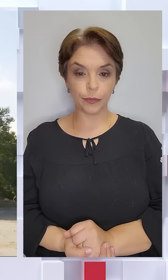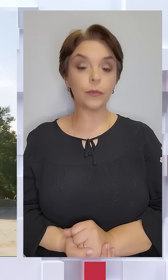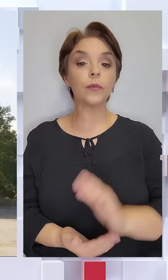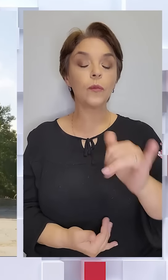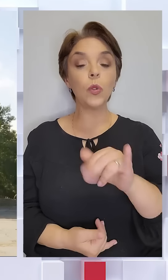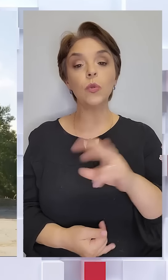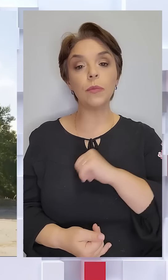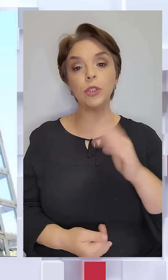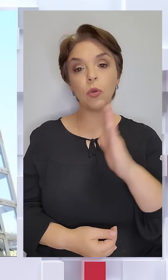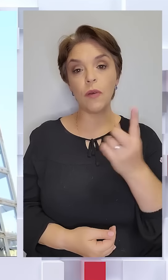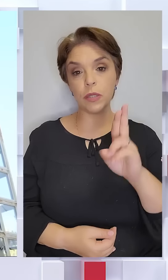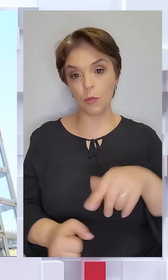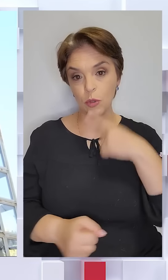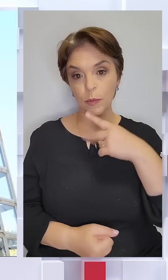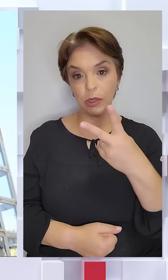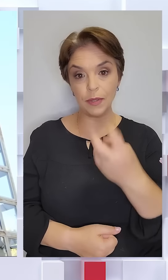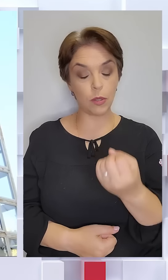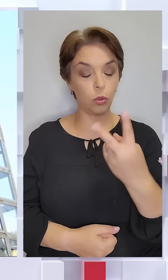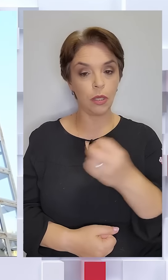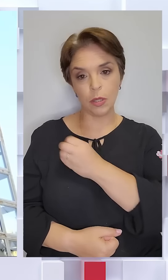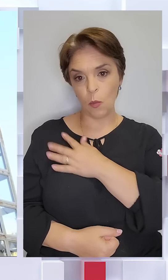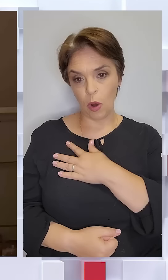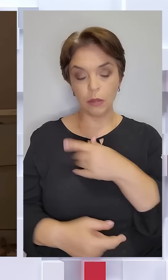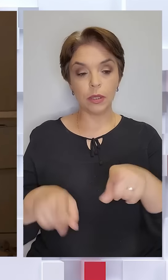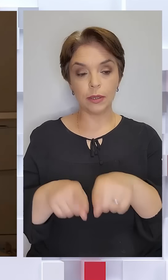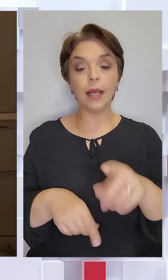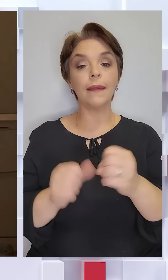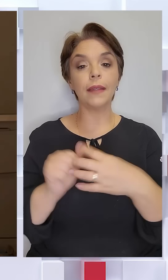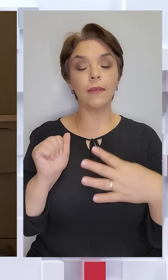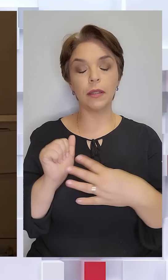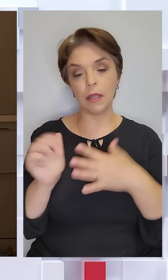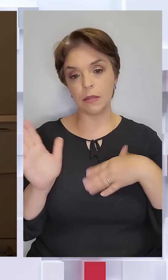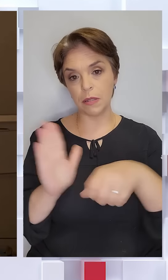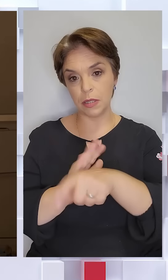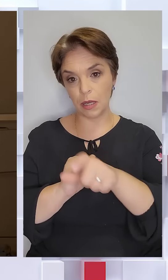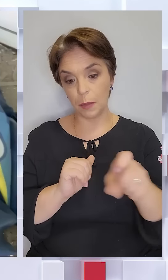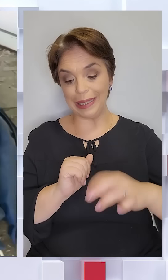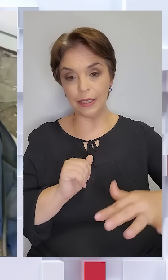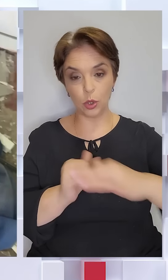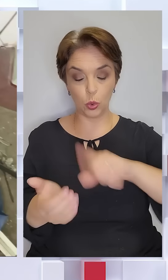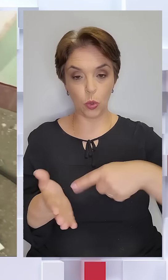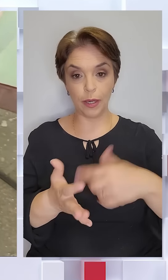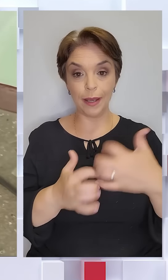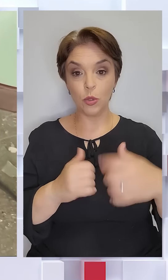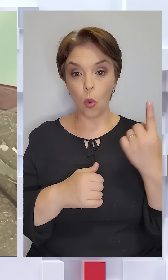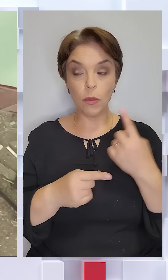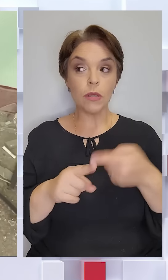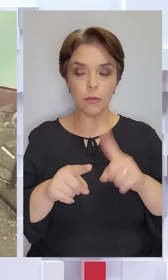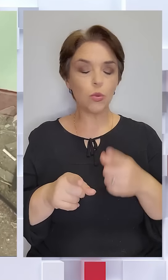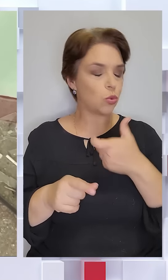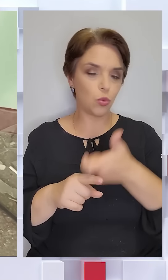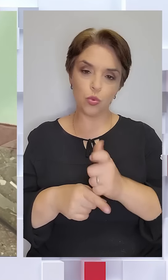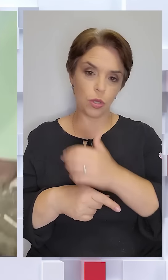Ну і від початку вересня можемо говорити про 211 поранених та 19 загиблих на території Херсонщини. Це насправді